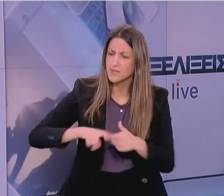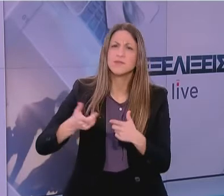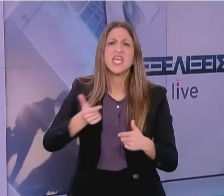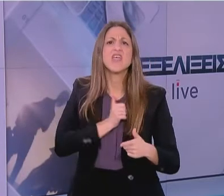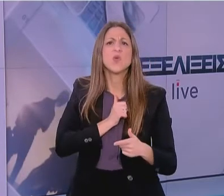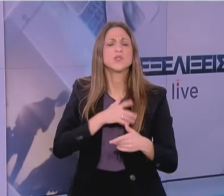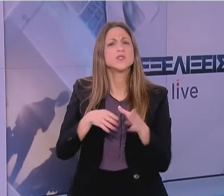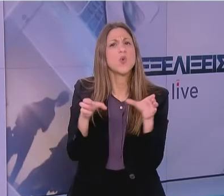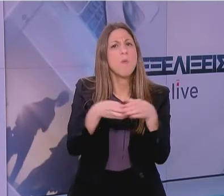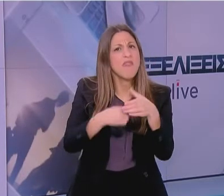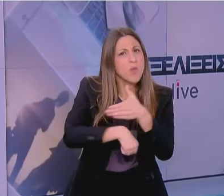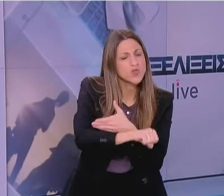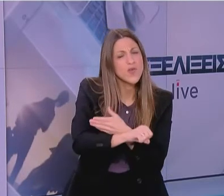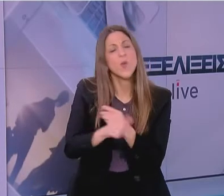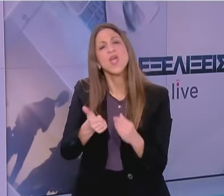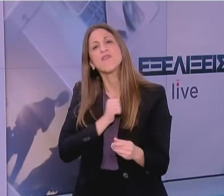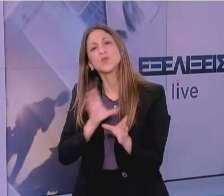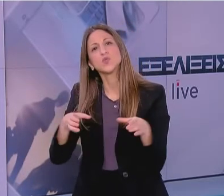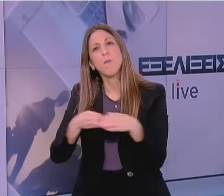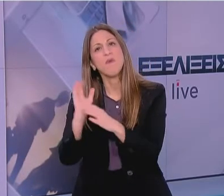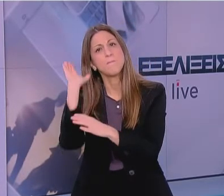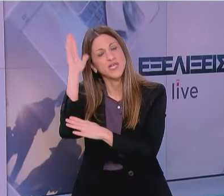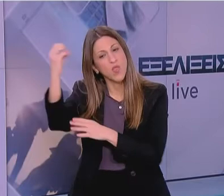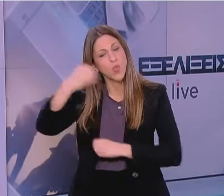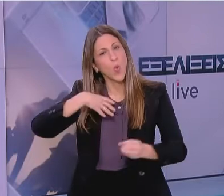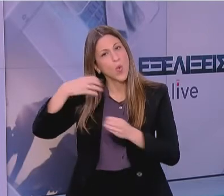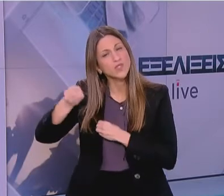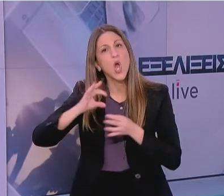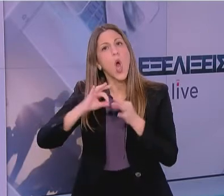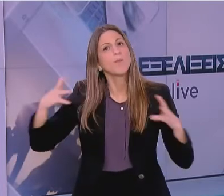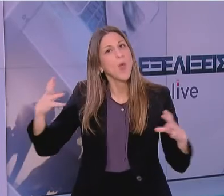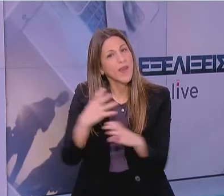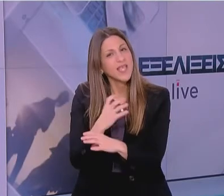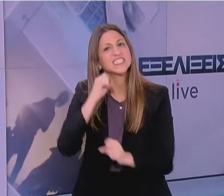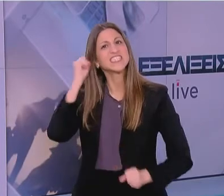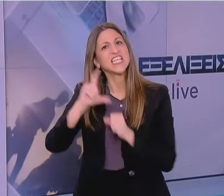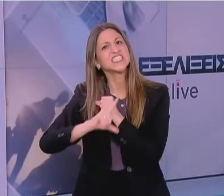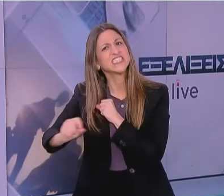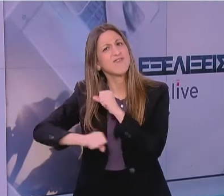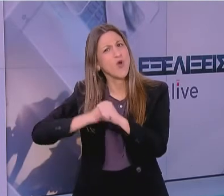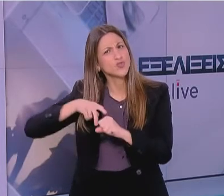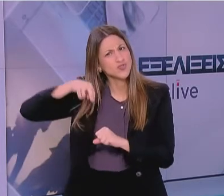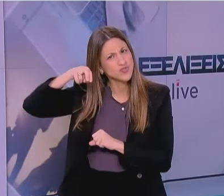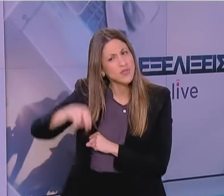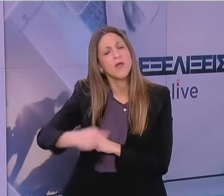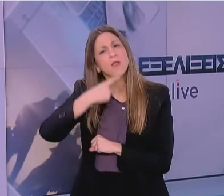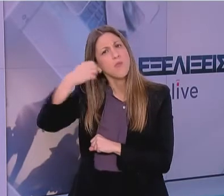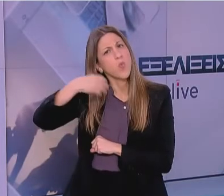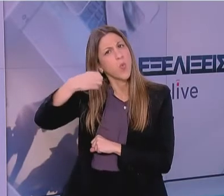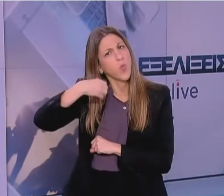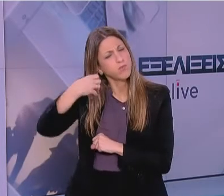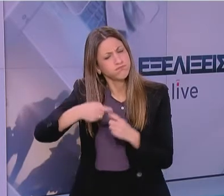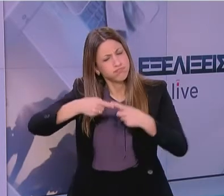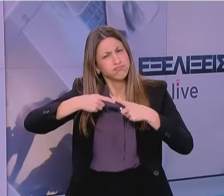ομάδων ποδοσφαίρου και μπάσκετ έχουν ήδη προχωρήσει σε σημαντικές δωρεές. Ολυμπιονίκες και πρωταθλητές του Στίβου έχουν ανακοινώσει ότι θα δημοπρατήσουν προσωπικά ενθύμια